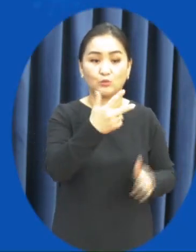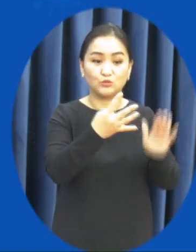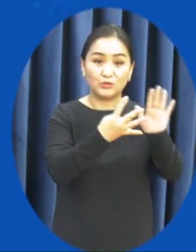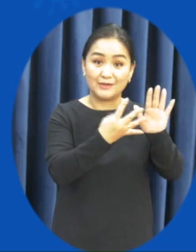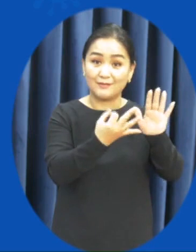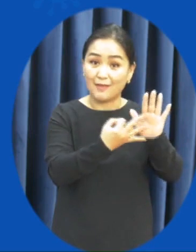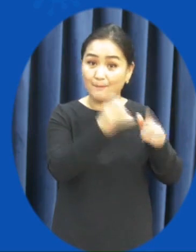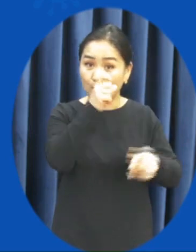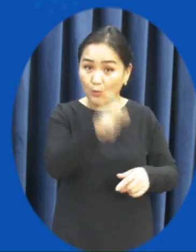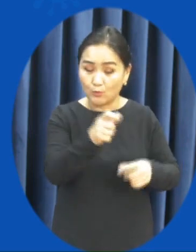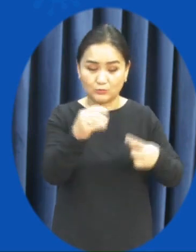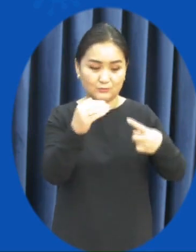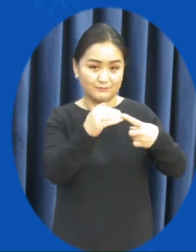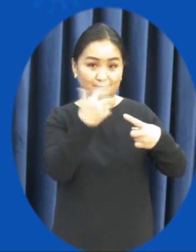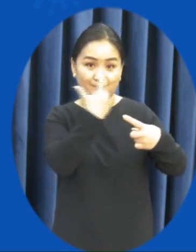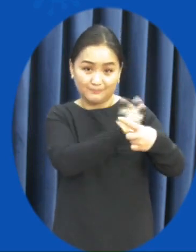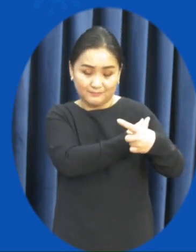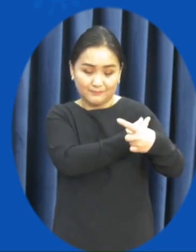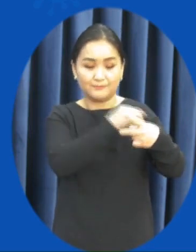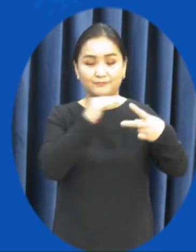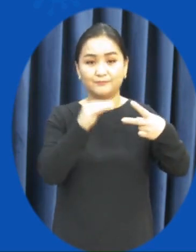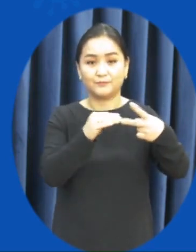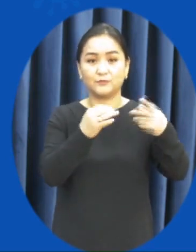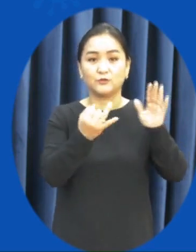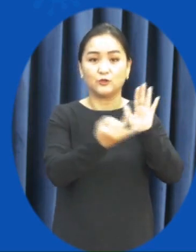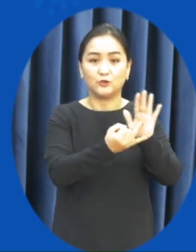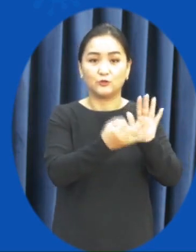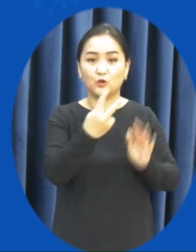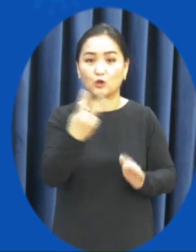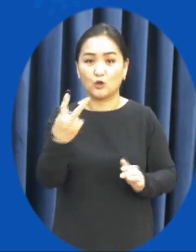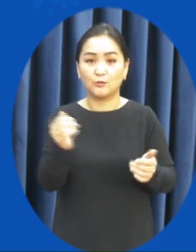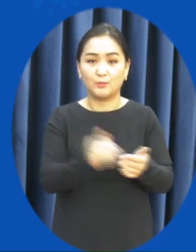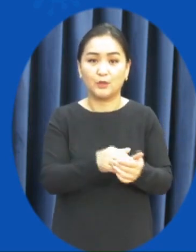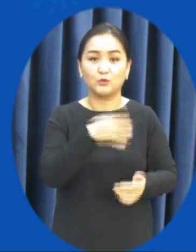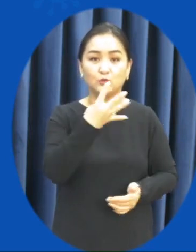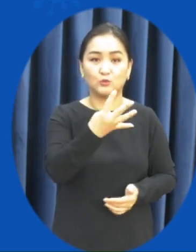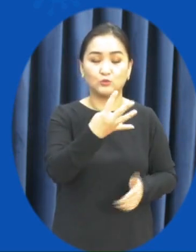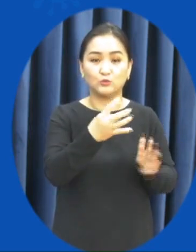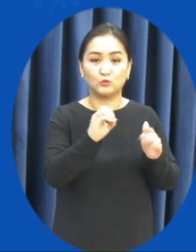སུམམ